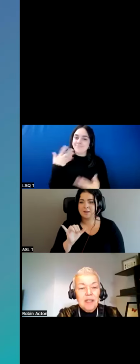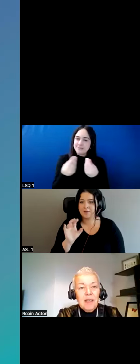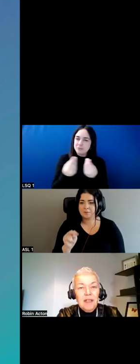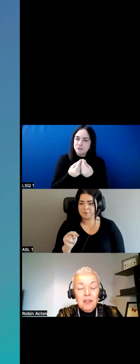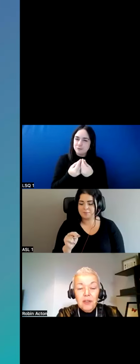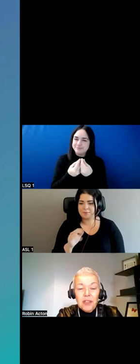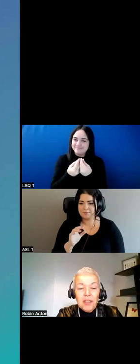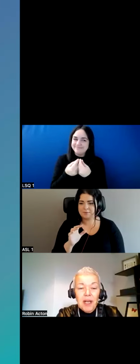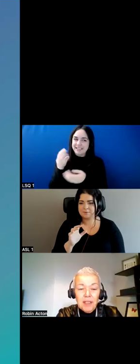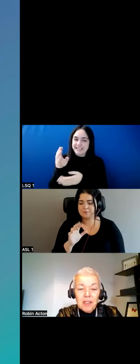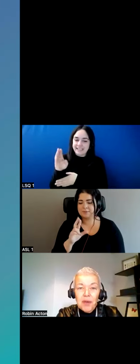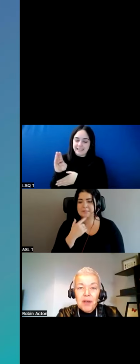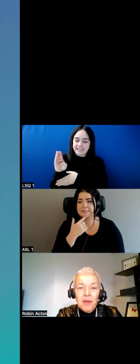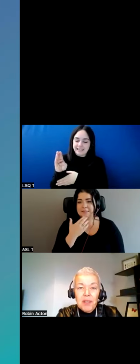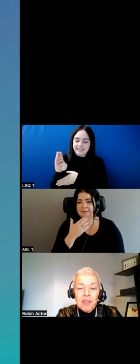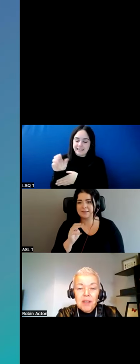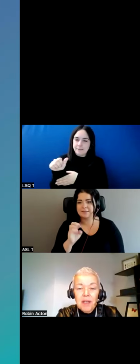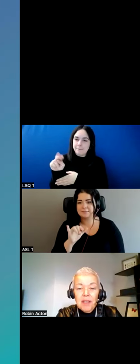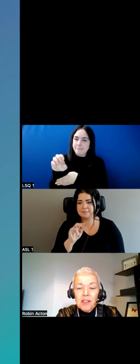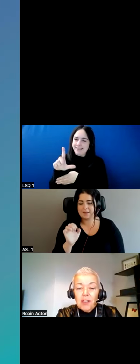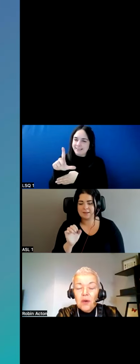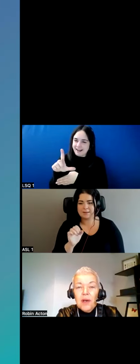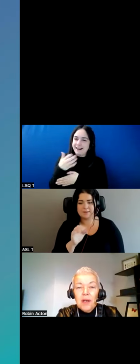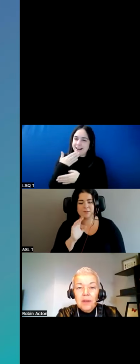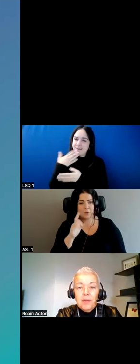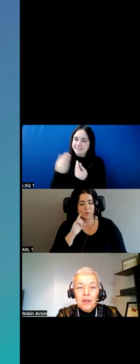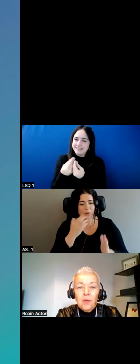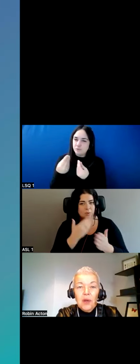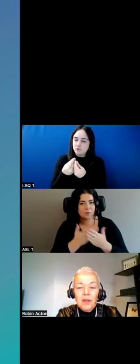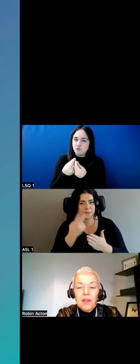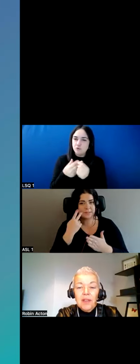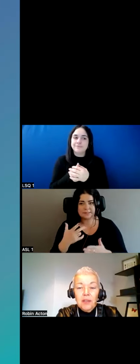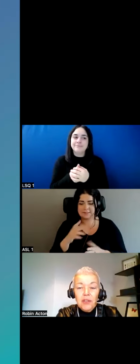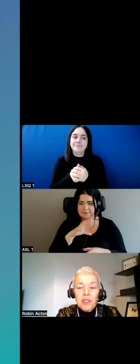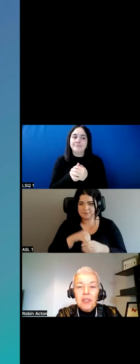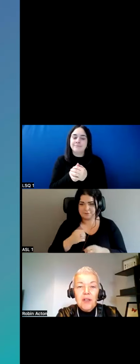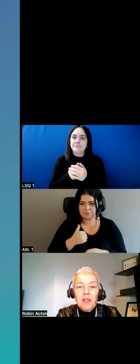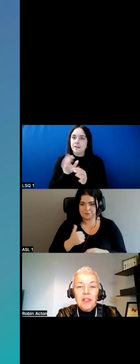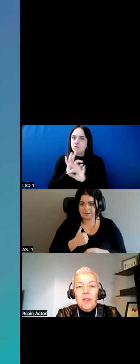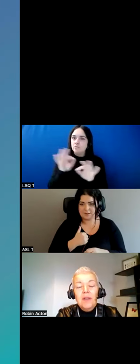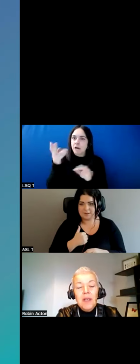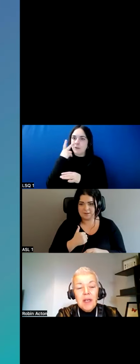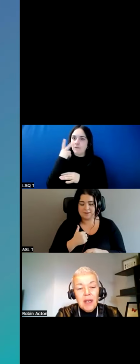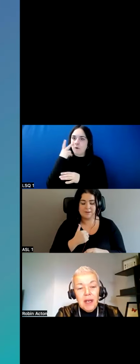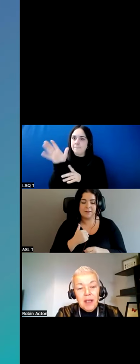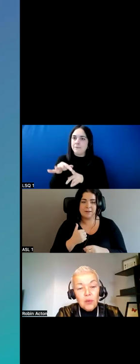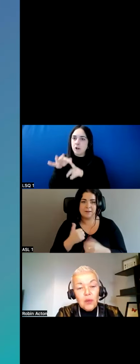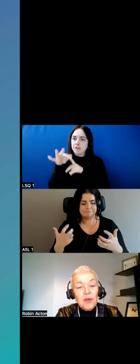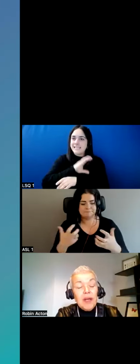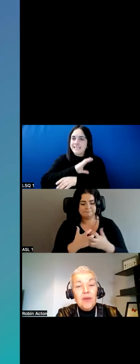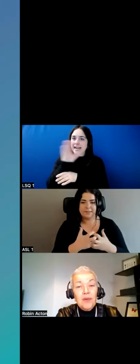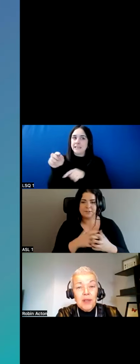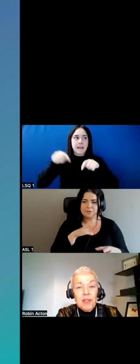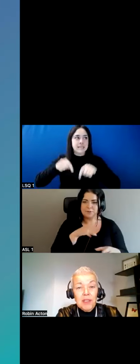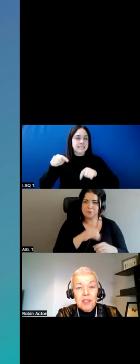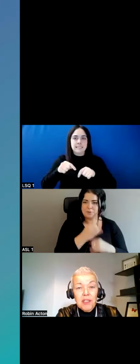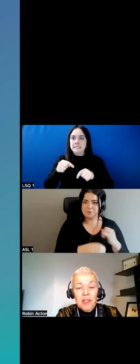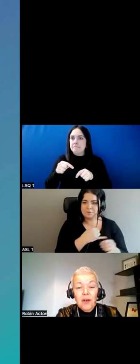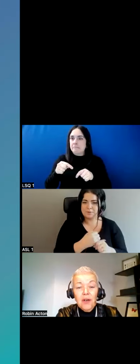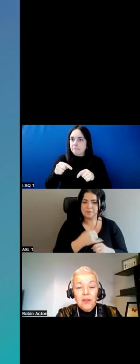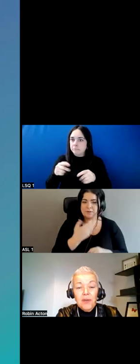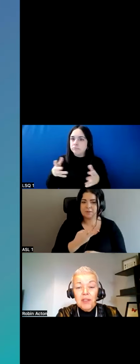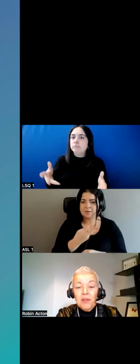Merci beaucoup, Manel. C'est très bien de voir que les priorités d'Inclusion Canada s'alignent sur le travail que